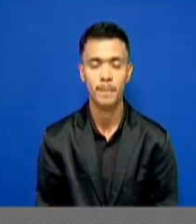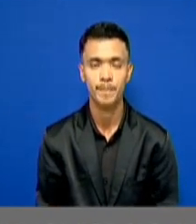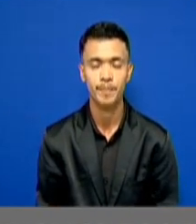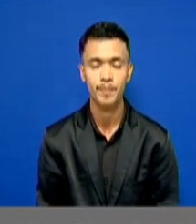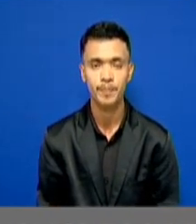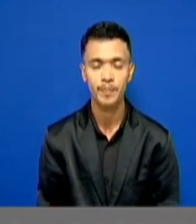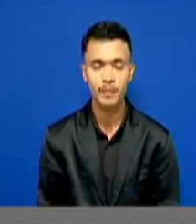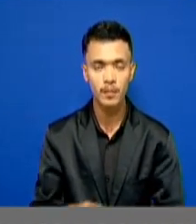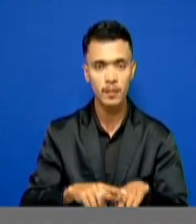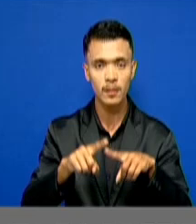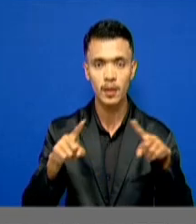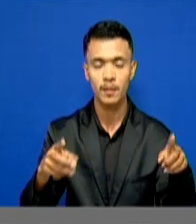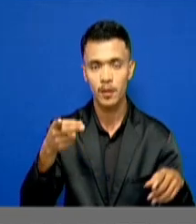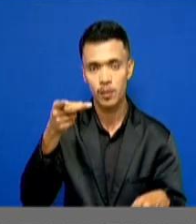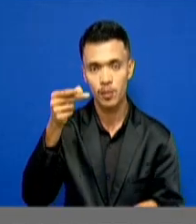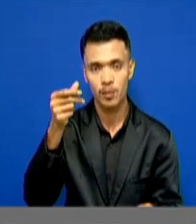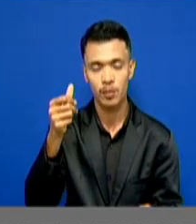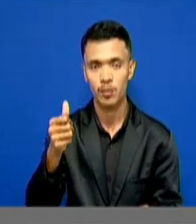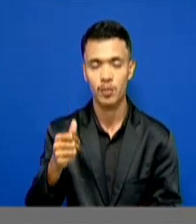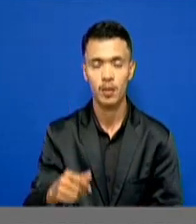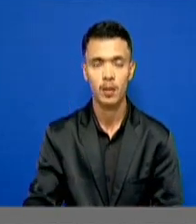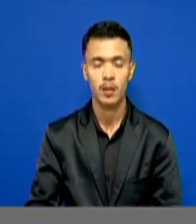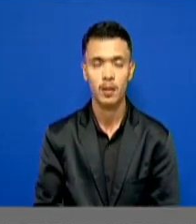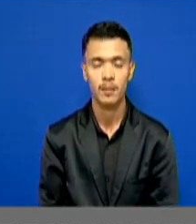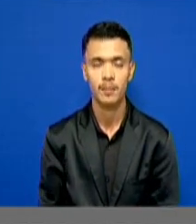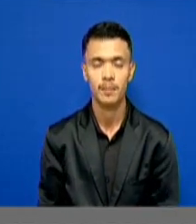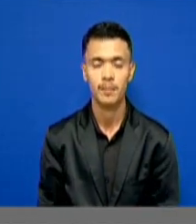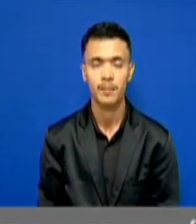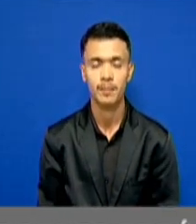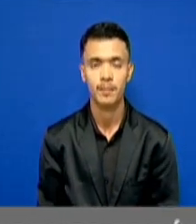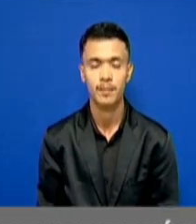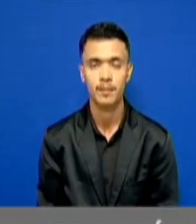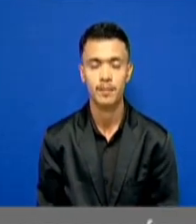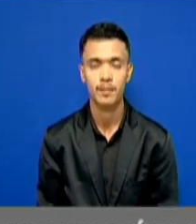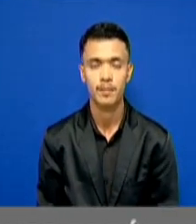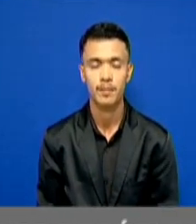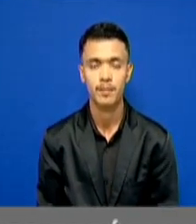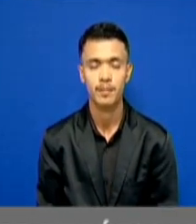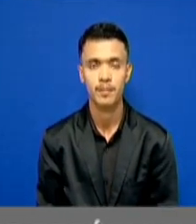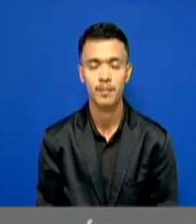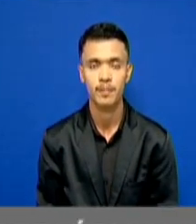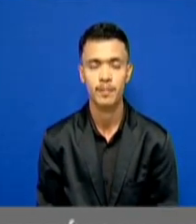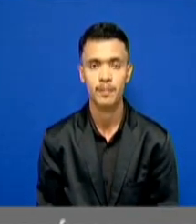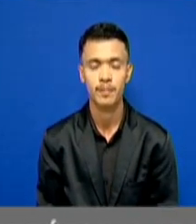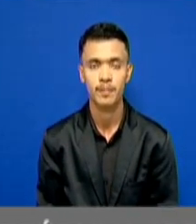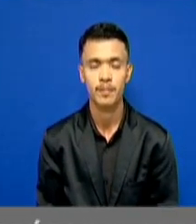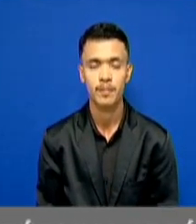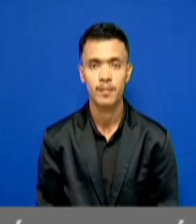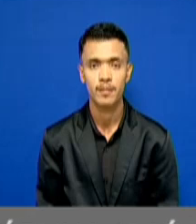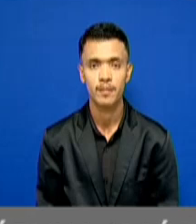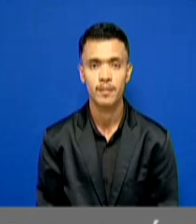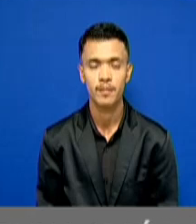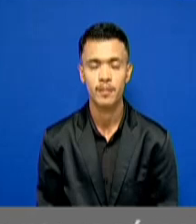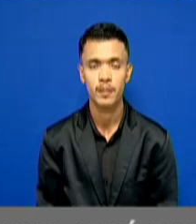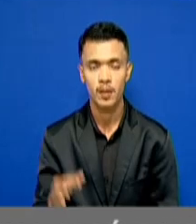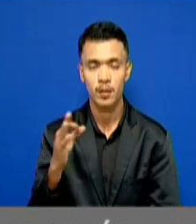dadun bara kuri kobe area laos di tiane mas iamos ya bibileo beidane